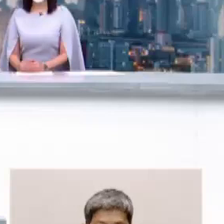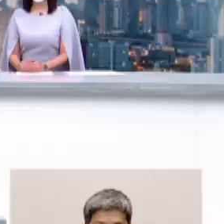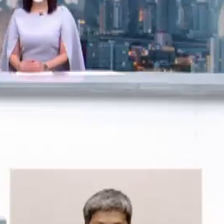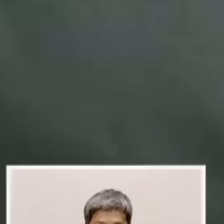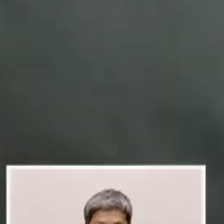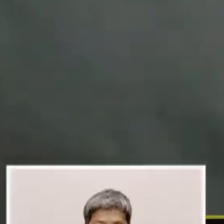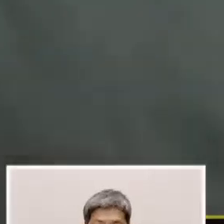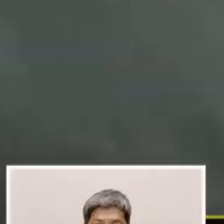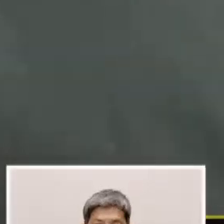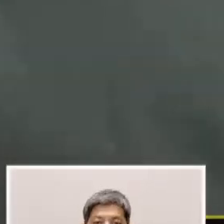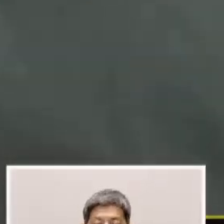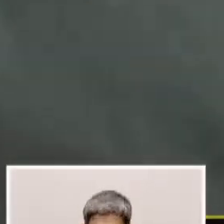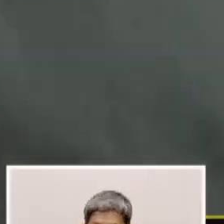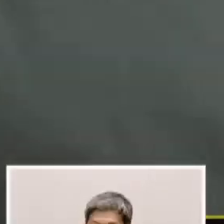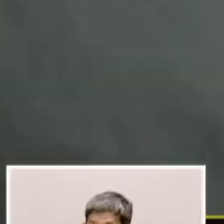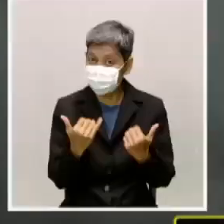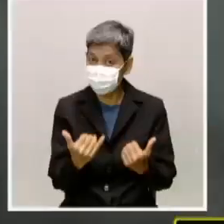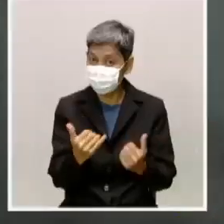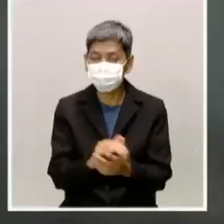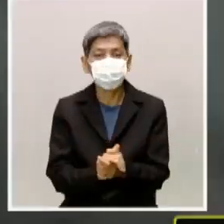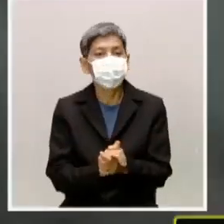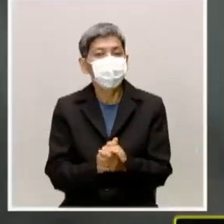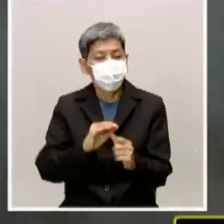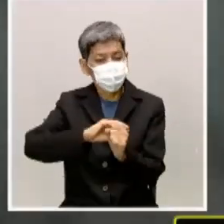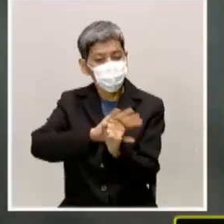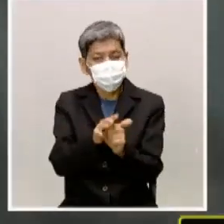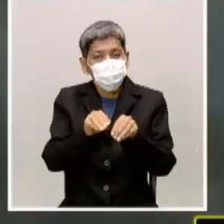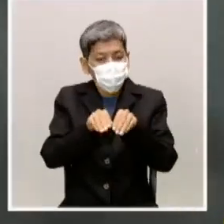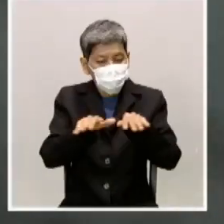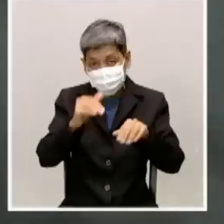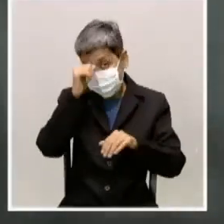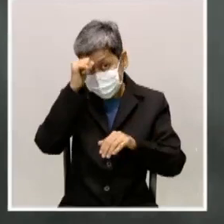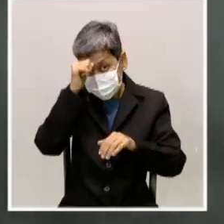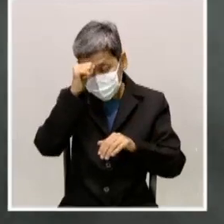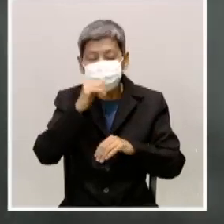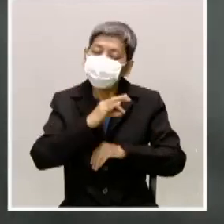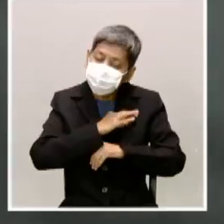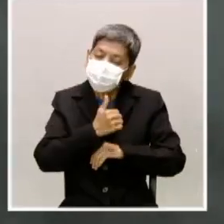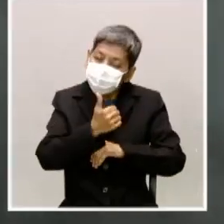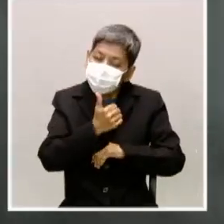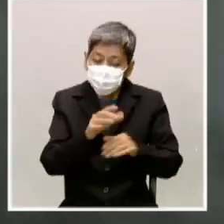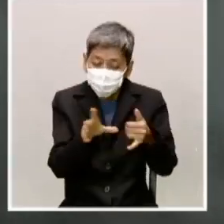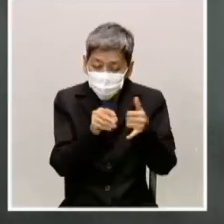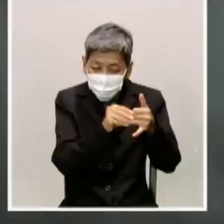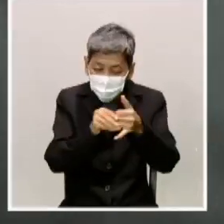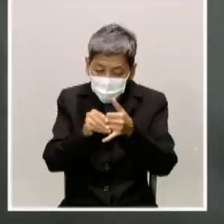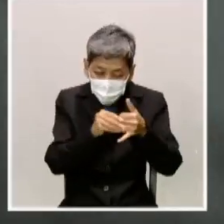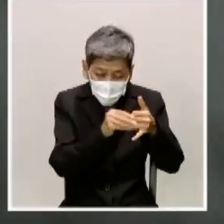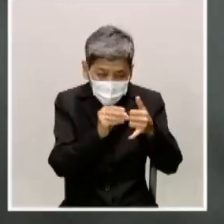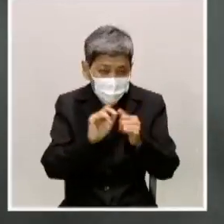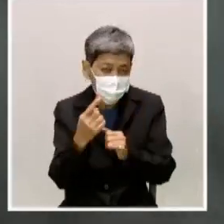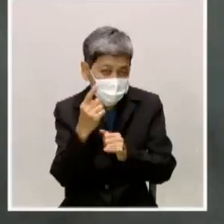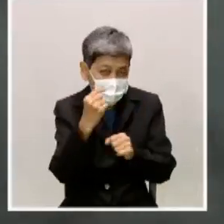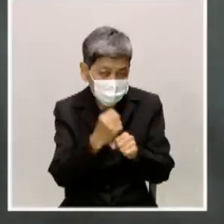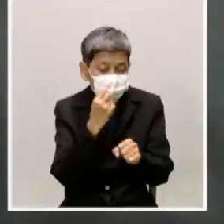ค่ะ คุณผู้ชมคะดูเหมือนสถานการณ์การแพร่ระบาดของโควิด-19 ในอินเดียจะเริ่มดีขึ้นยอดผู้ติดเชื้อรายวันราย